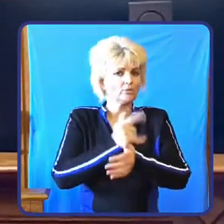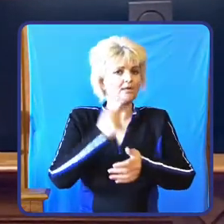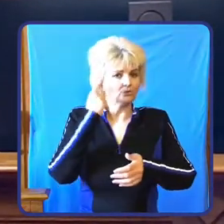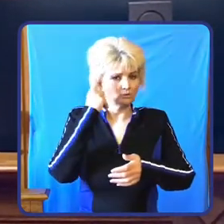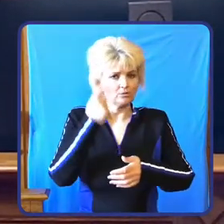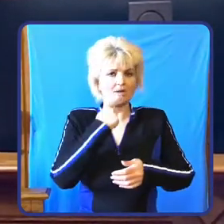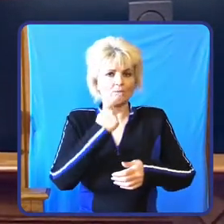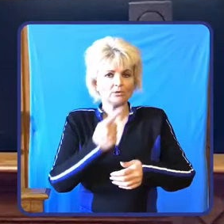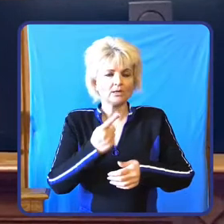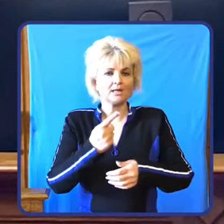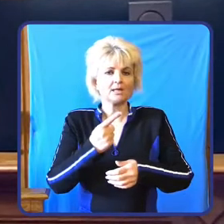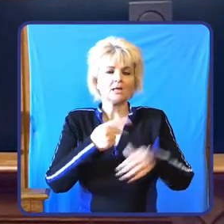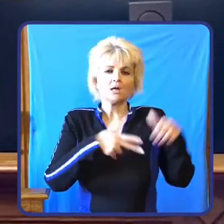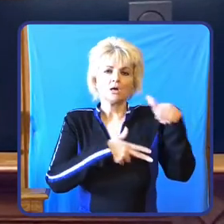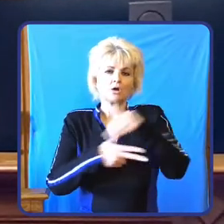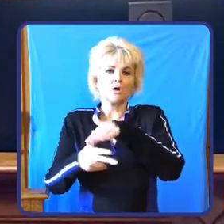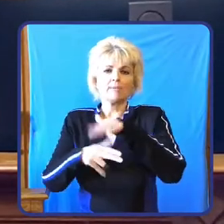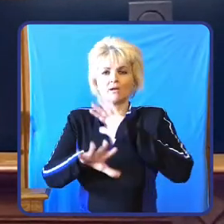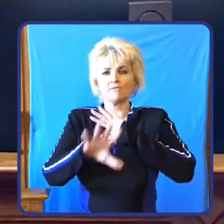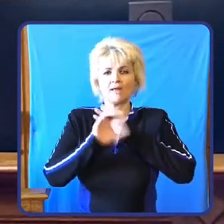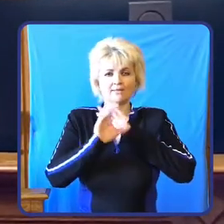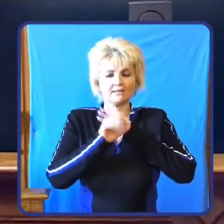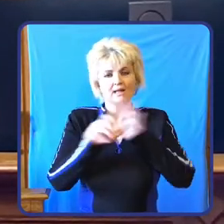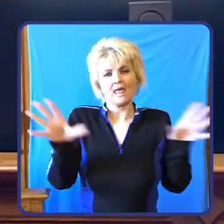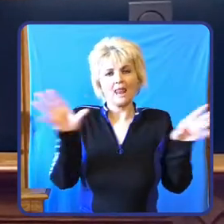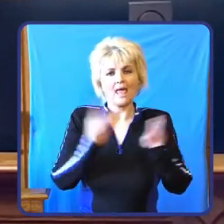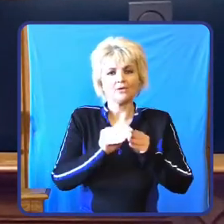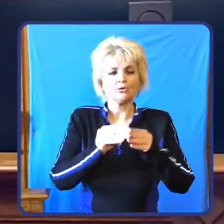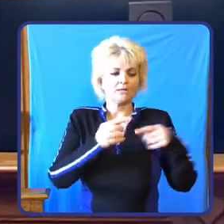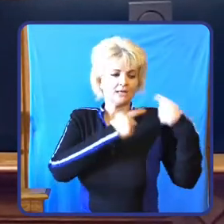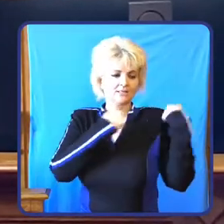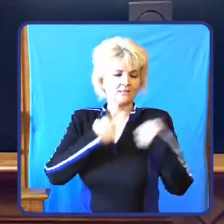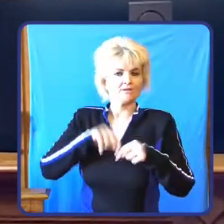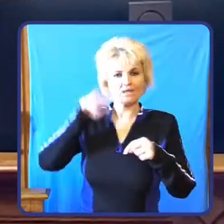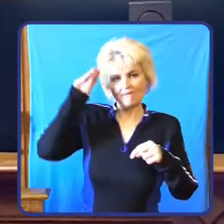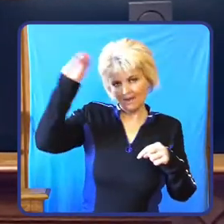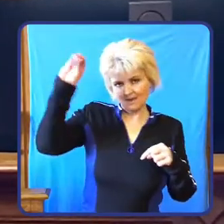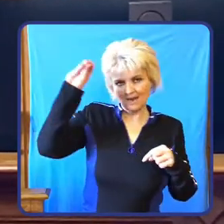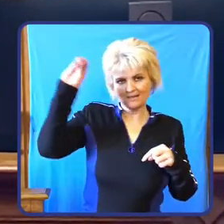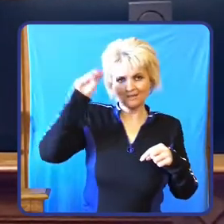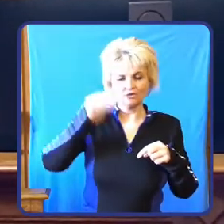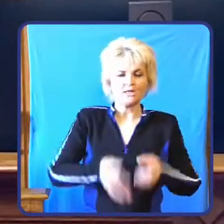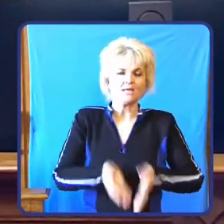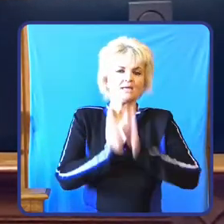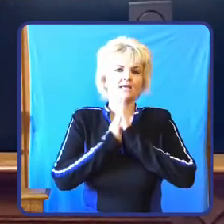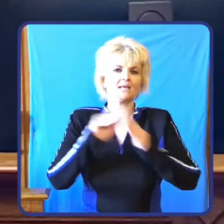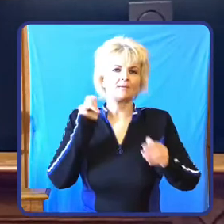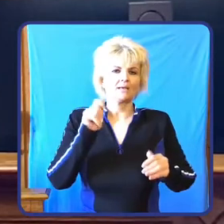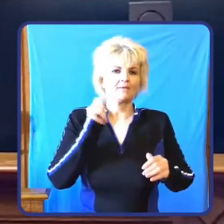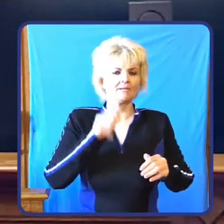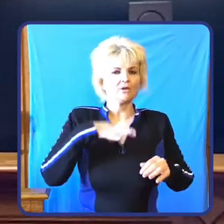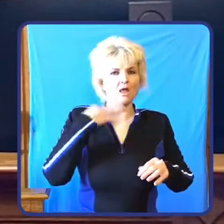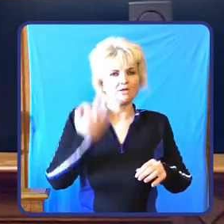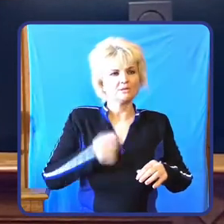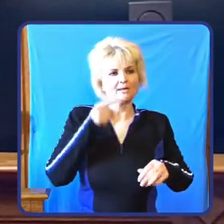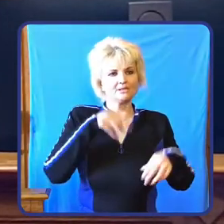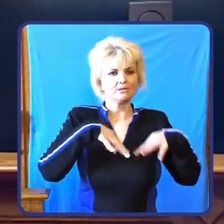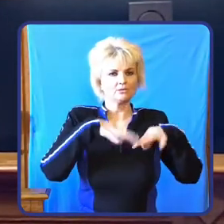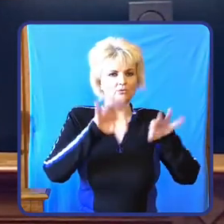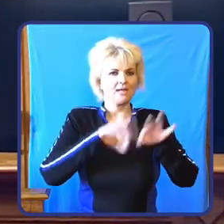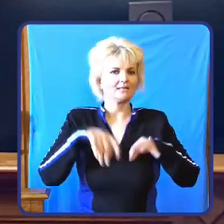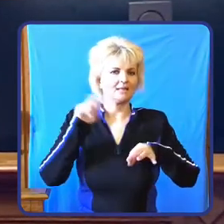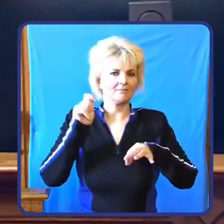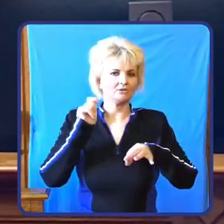erősíteni kamerafelvétellel kiegészítve, szívesen teszünk feljelentést is. Jó, kérem képviselőasszonyt, hogy vigye tovább ezt az ügyet, és